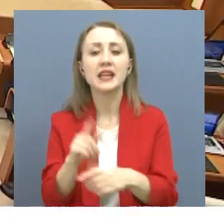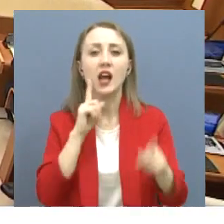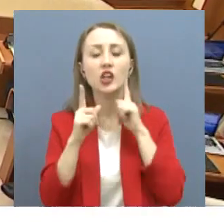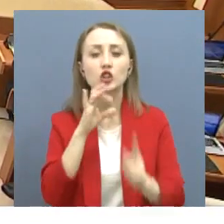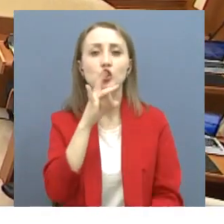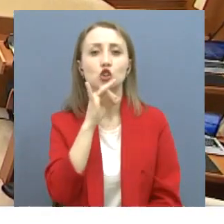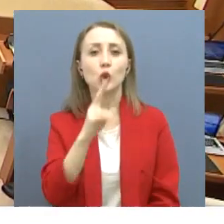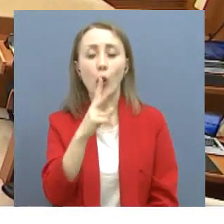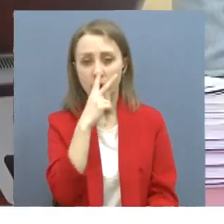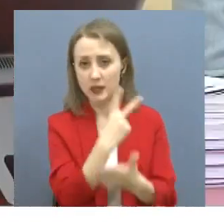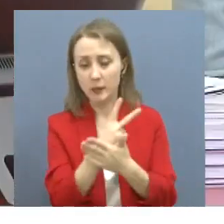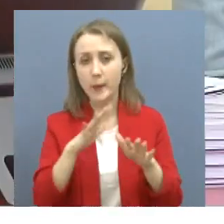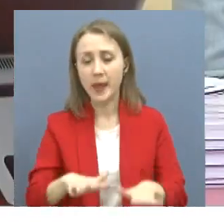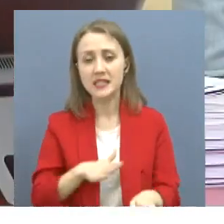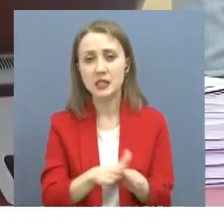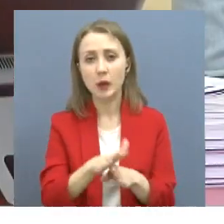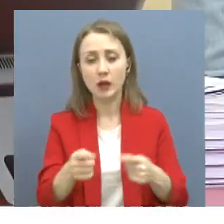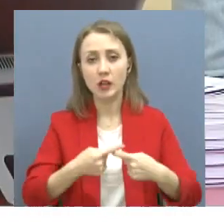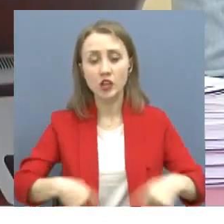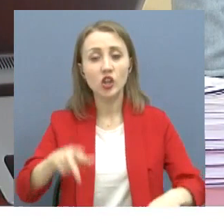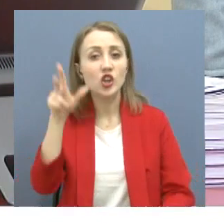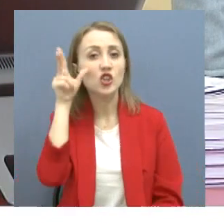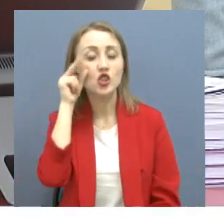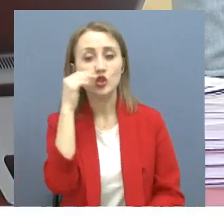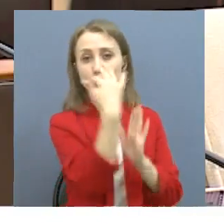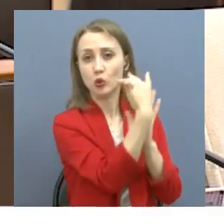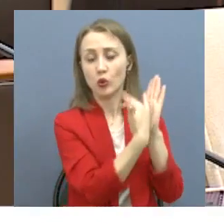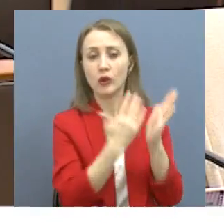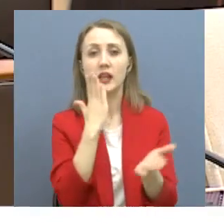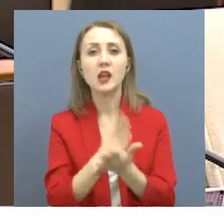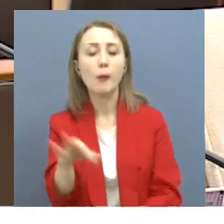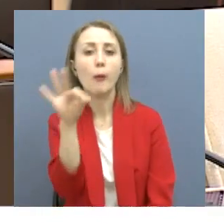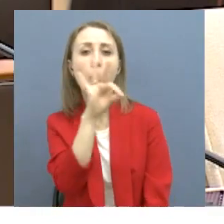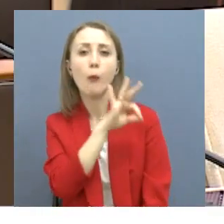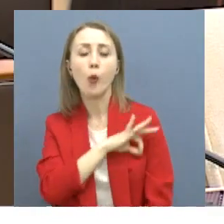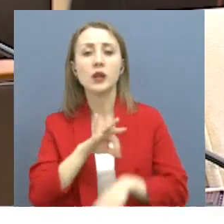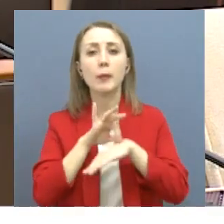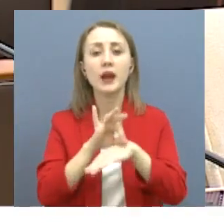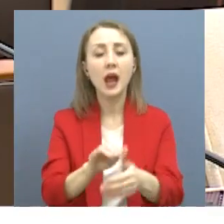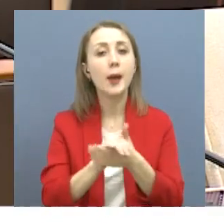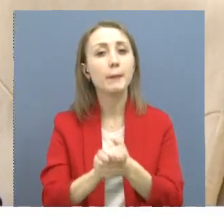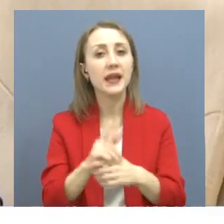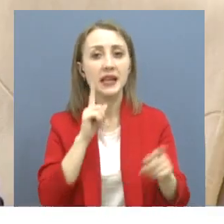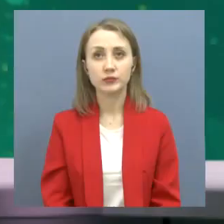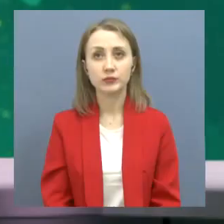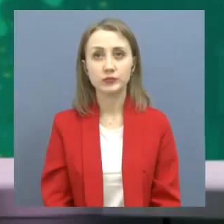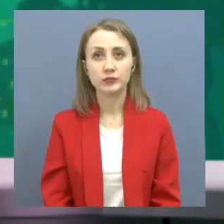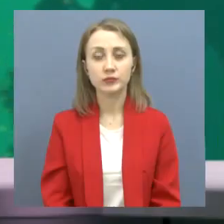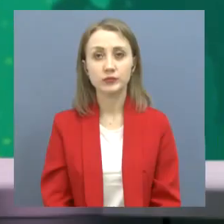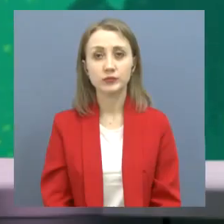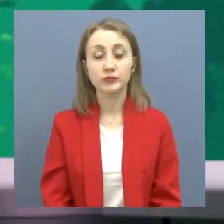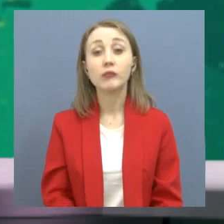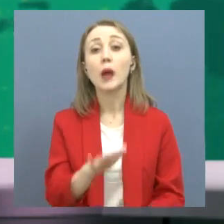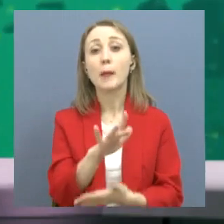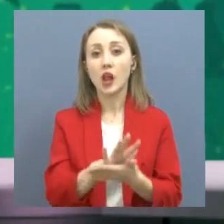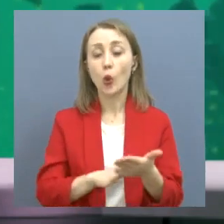рассмотрения местными исполнительными органами. Кроме того, в число принципов включены презумпции в пользу проведения мирных собраний и ответственность сторон.